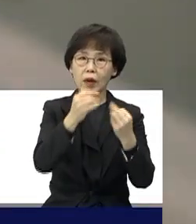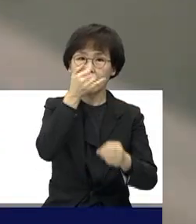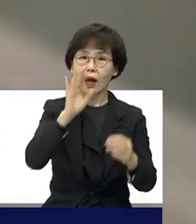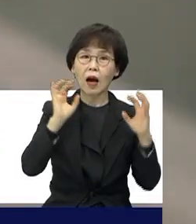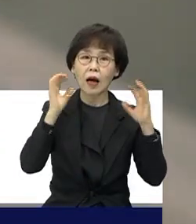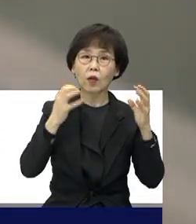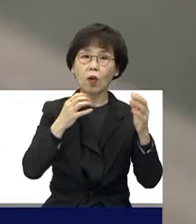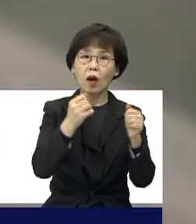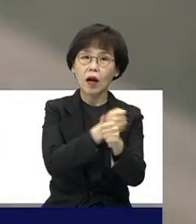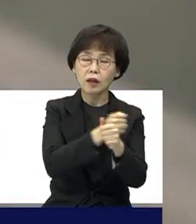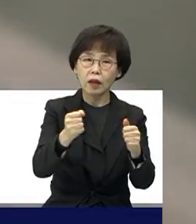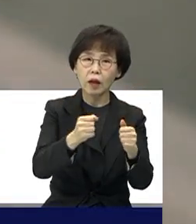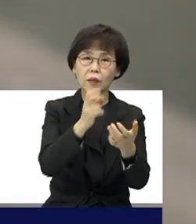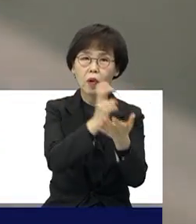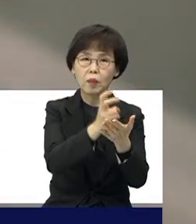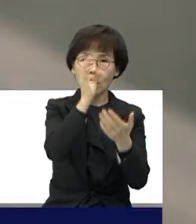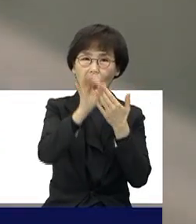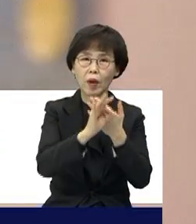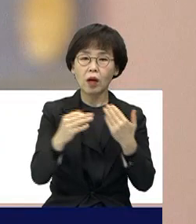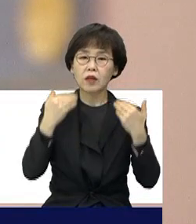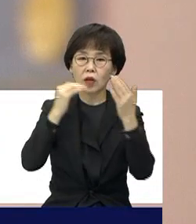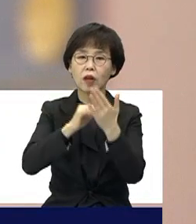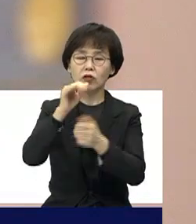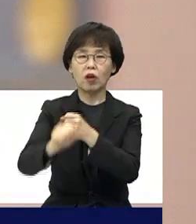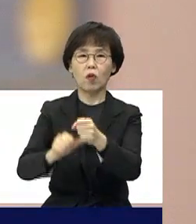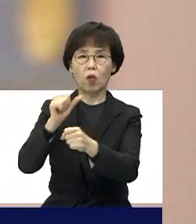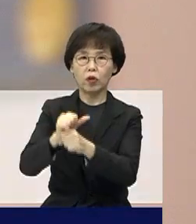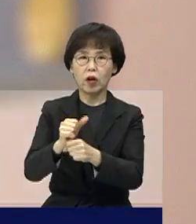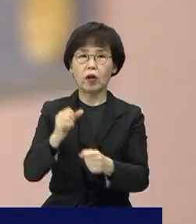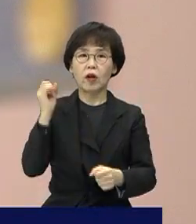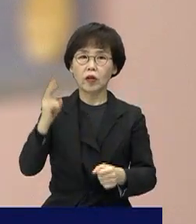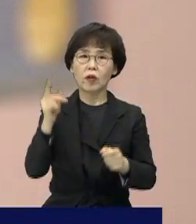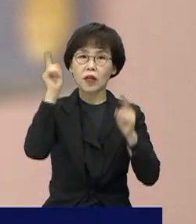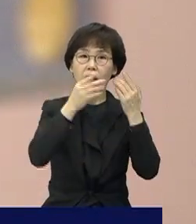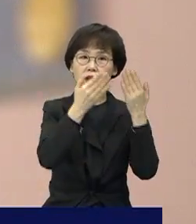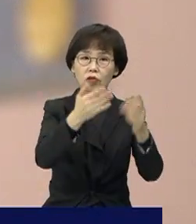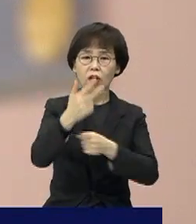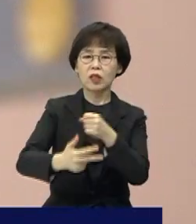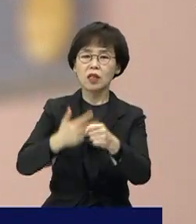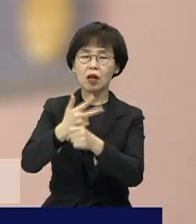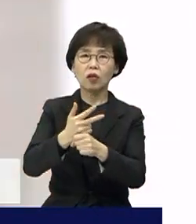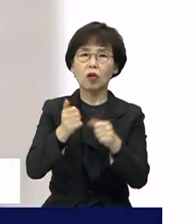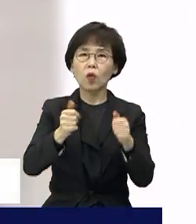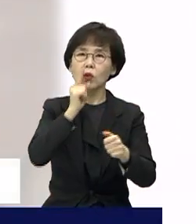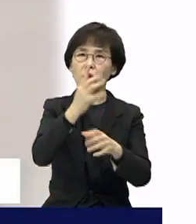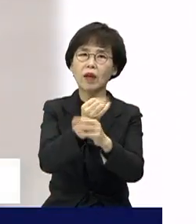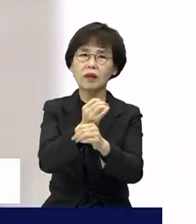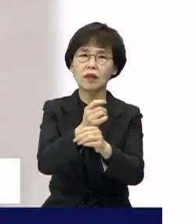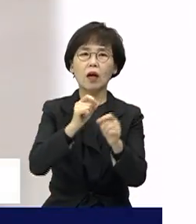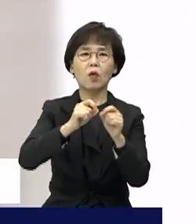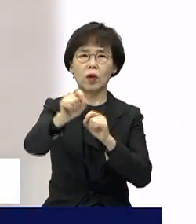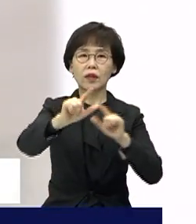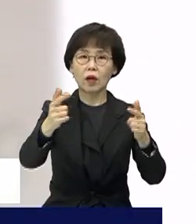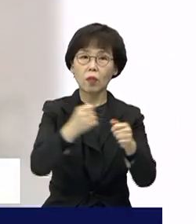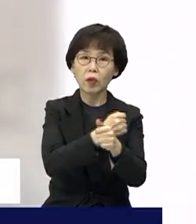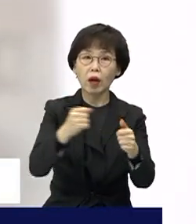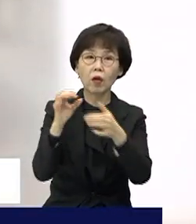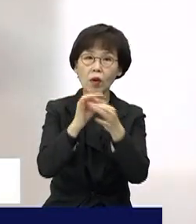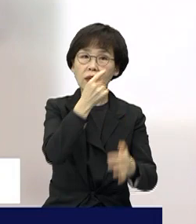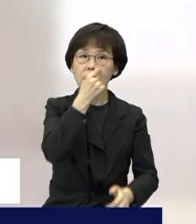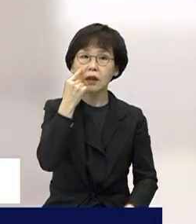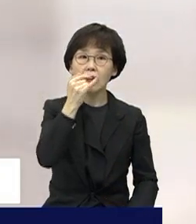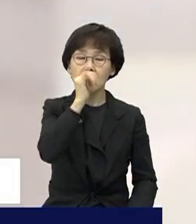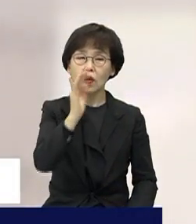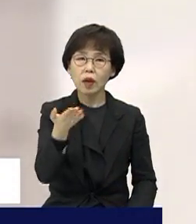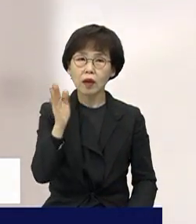처벌법상 폭행죄 공조 시효는 성년이 된 이후 5년, 상해죄는 7년 등으로 시효가 길지 않고 폭행 관련 증거도 있어야 하기